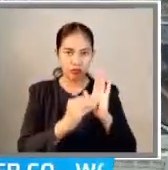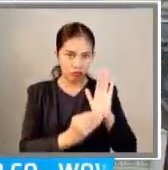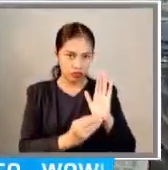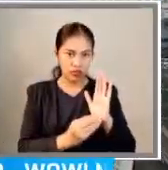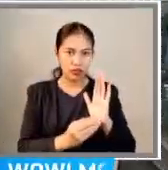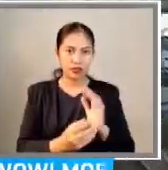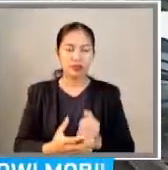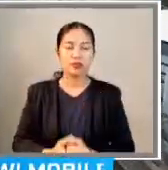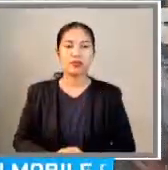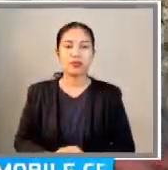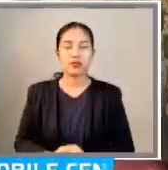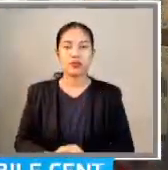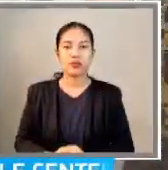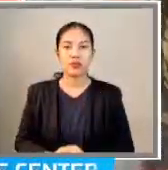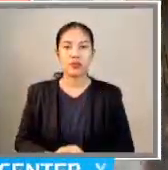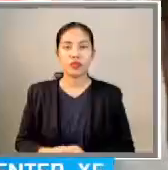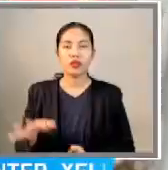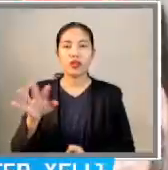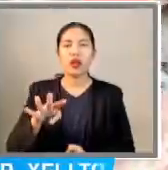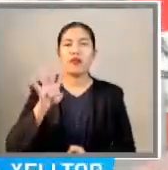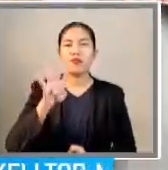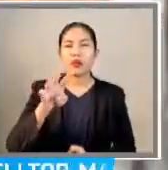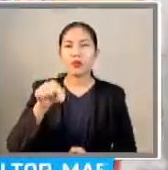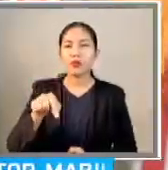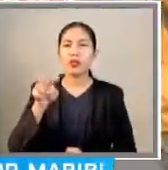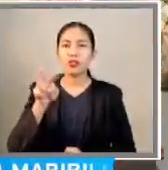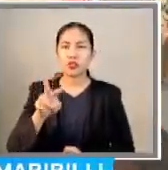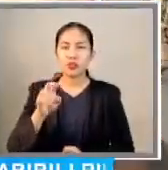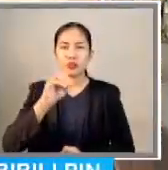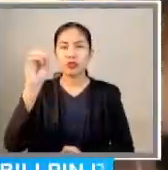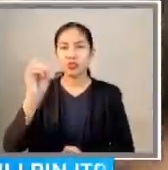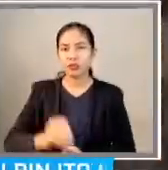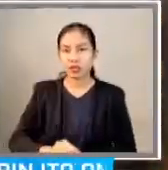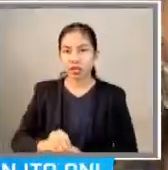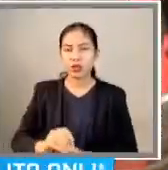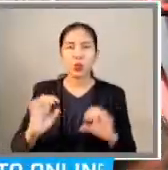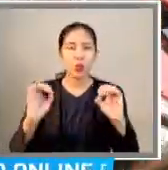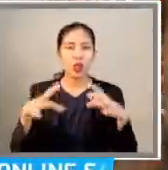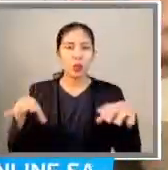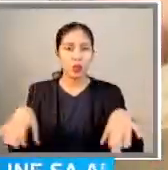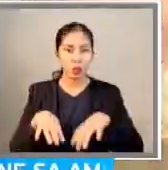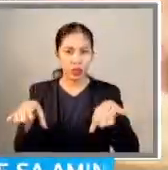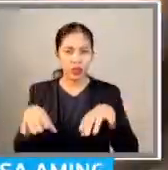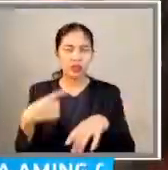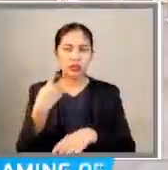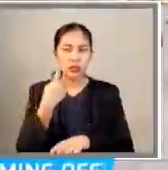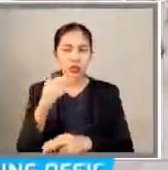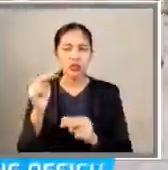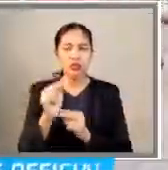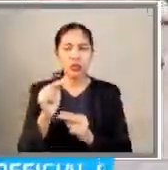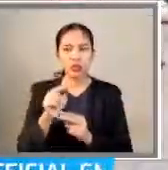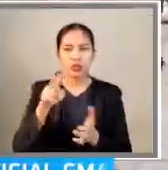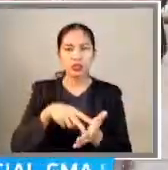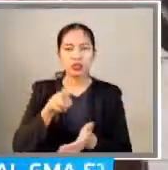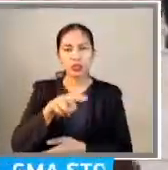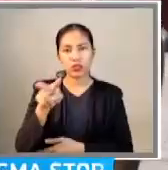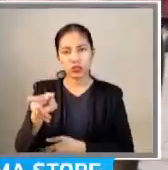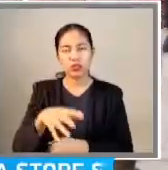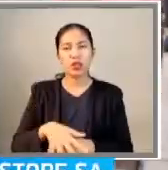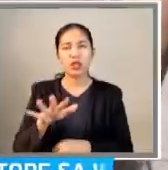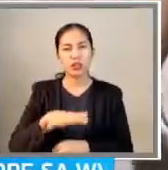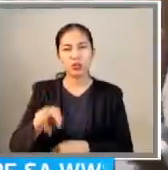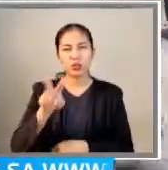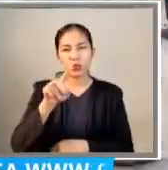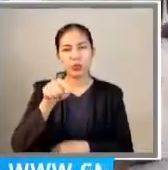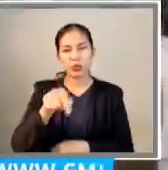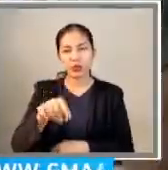Naitala sa 4.2% ang unemployment rate noong Nobyembre 2022 o katumbas ng 2.18 million na walang